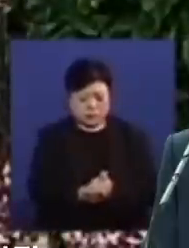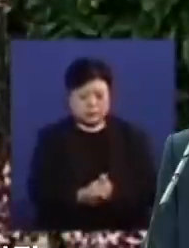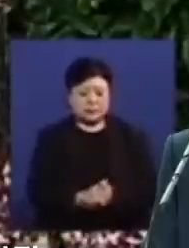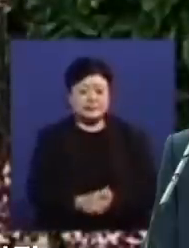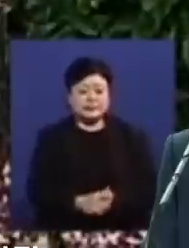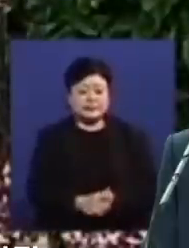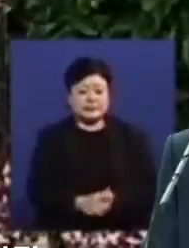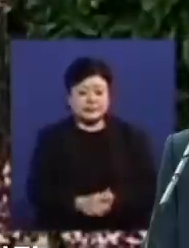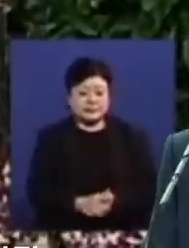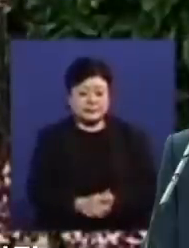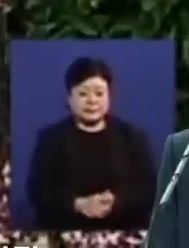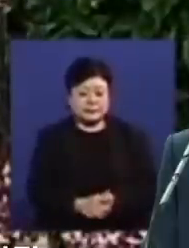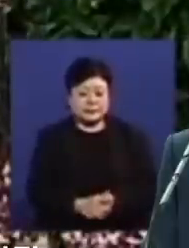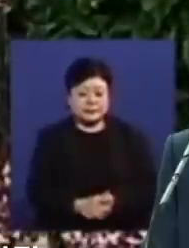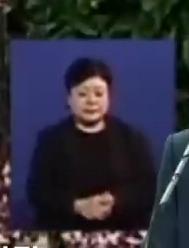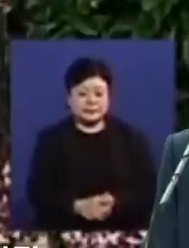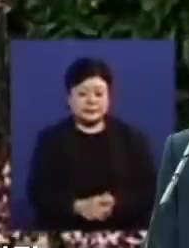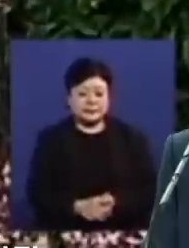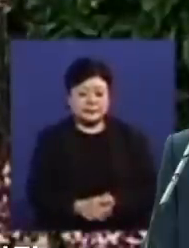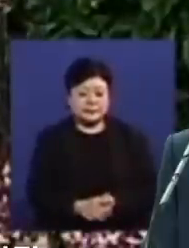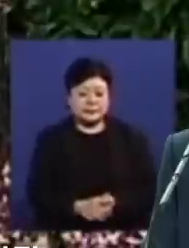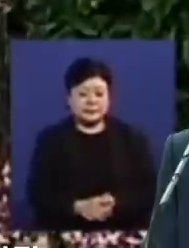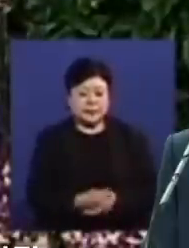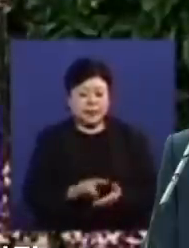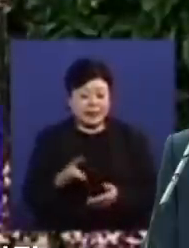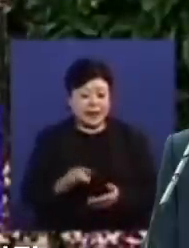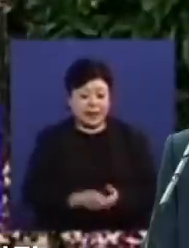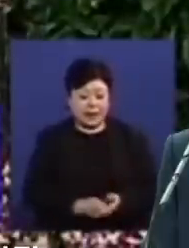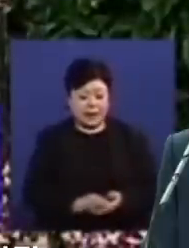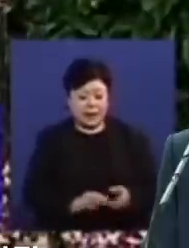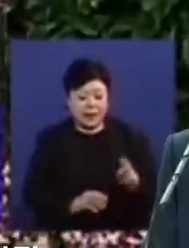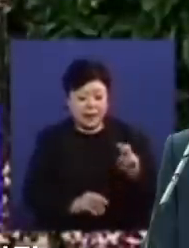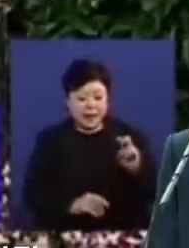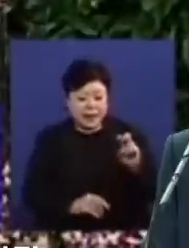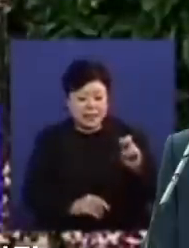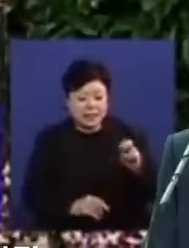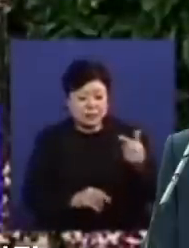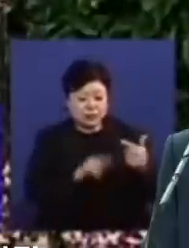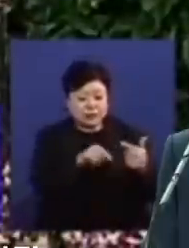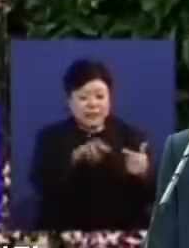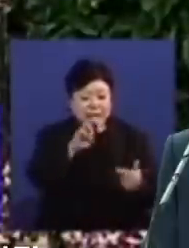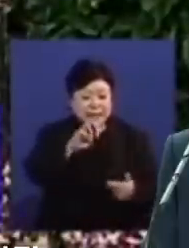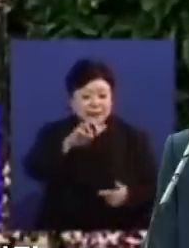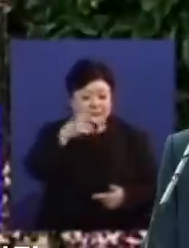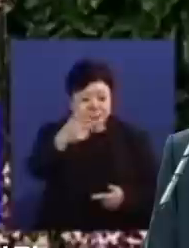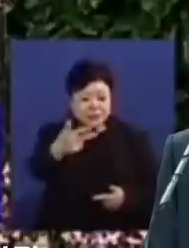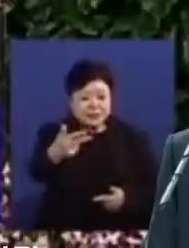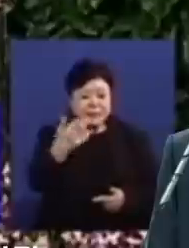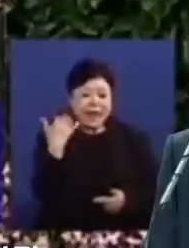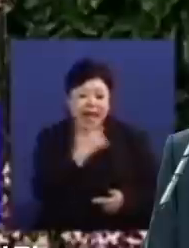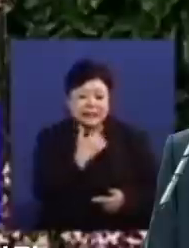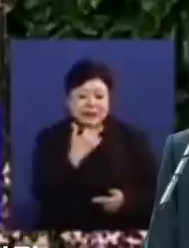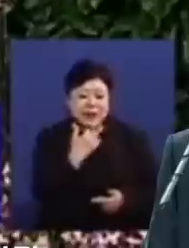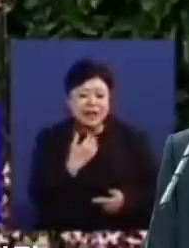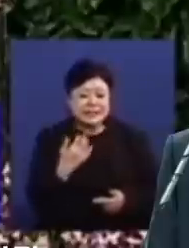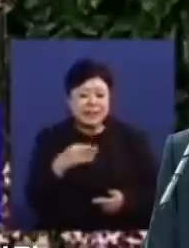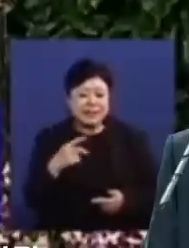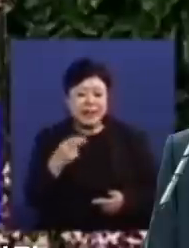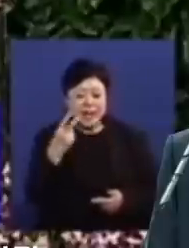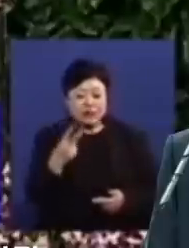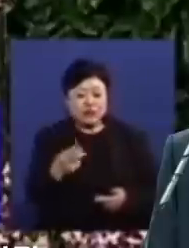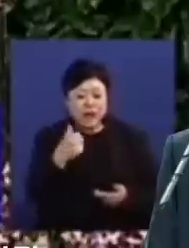26장 37절로 42절인데 우리 다 같이 한번 읽어보십시다. 베드로와 세베대의 두 아들을 데리고